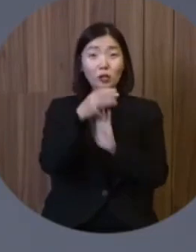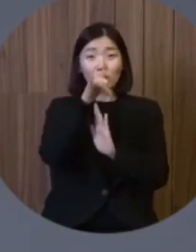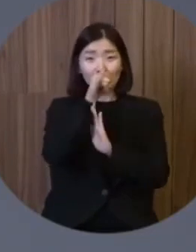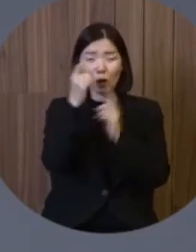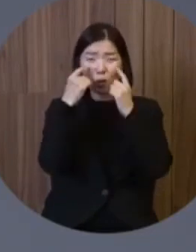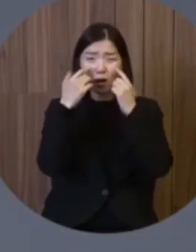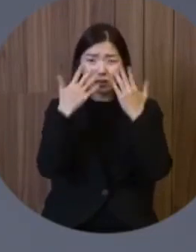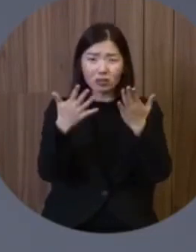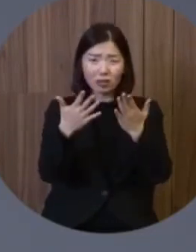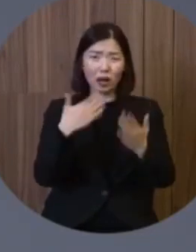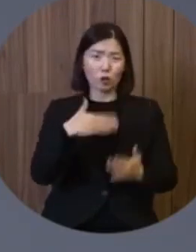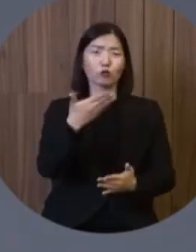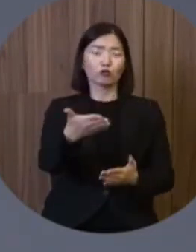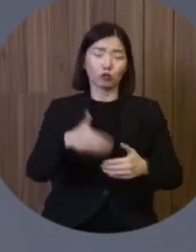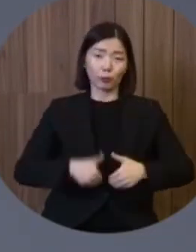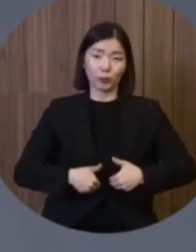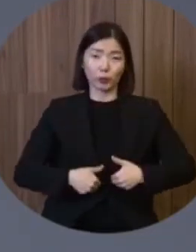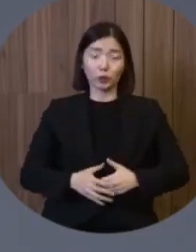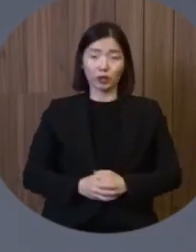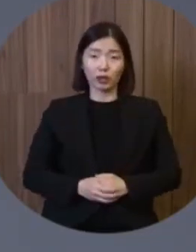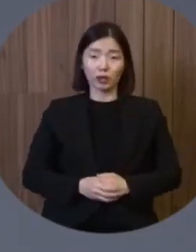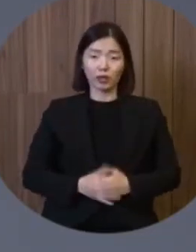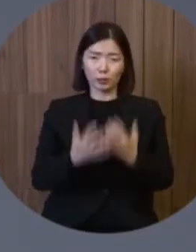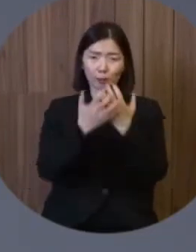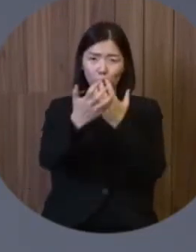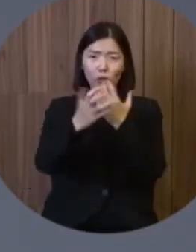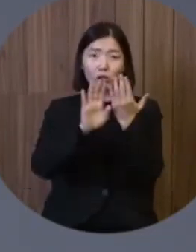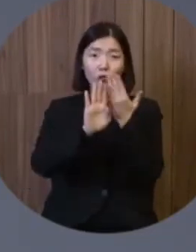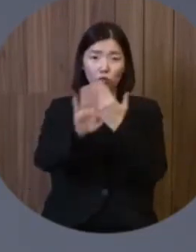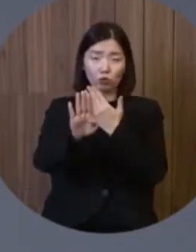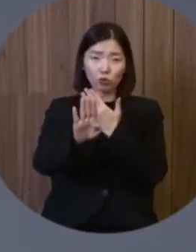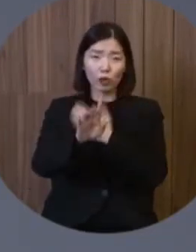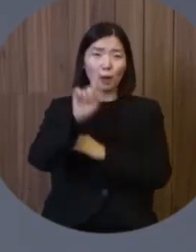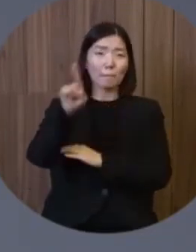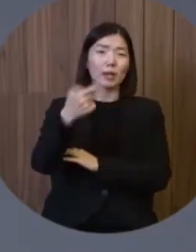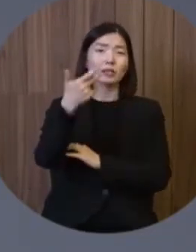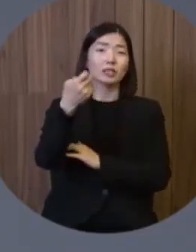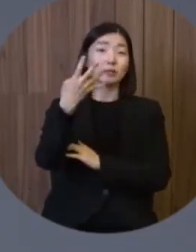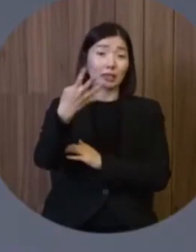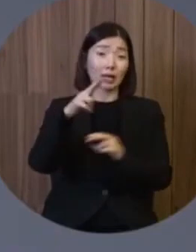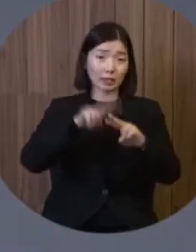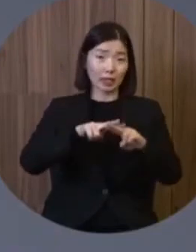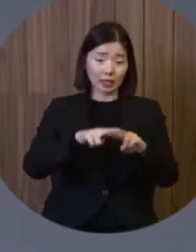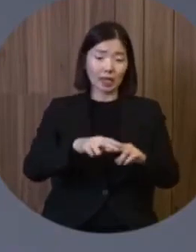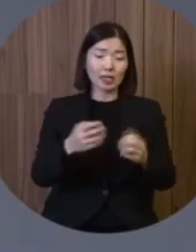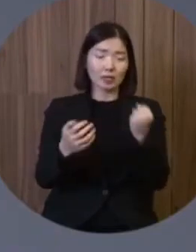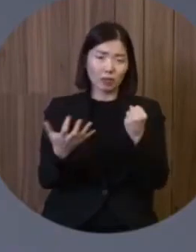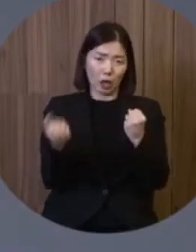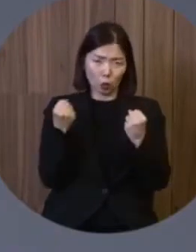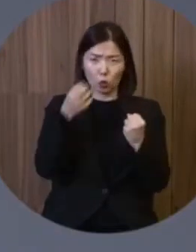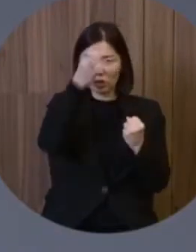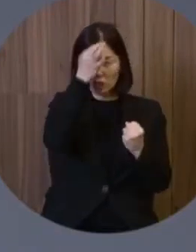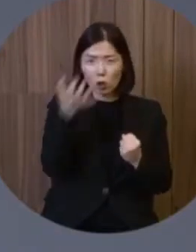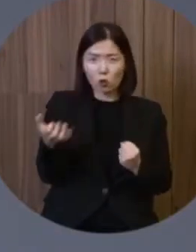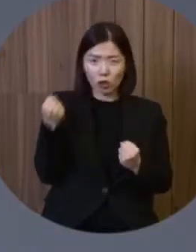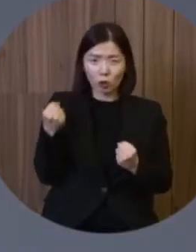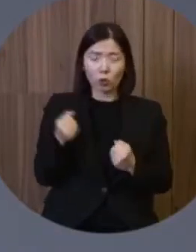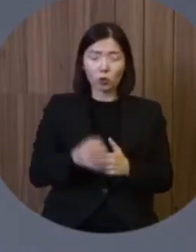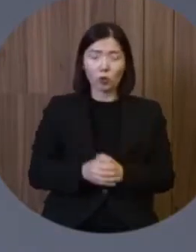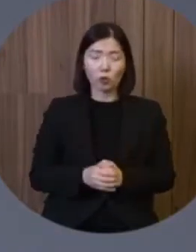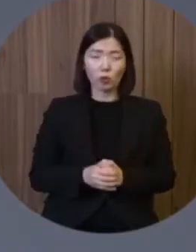분명한 신호를 보내야 합니다. 전당대회를 시작으로 174석의 힘으로, 실력으로